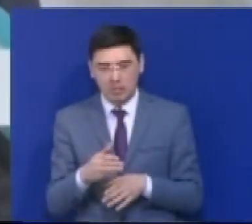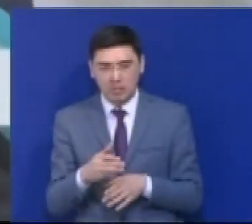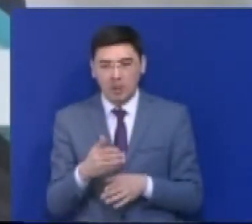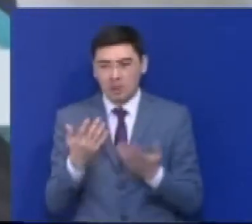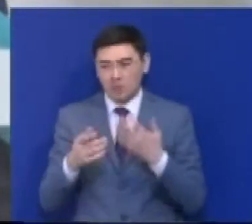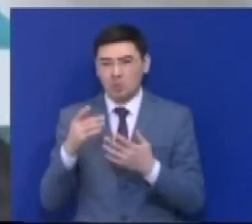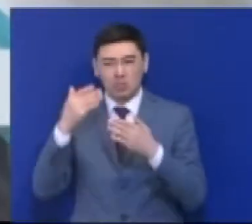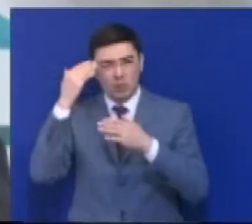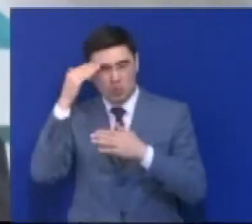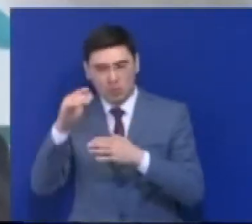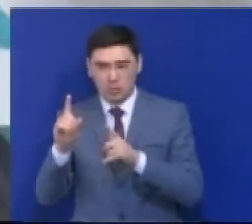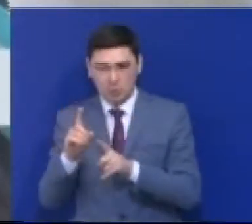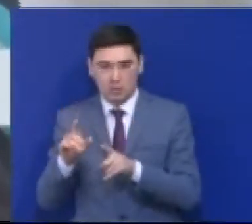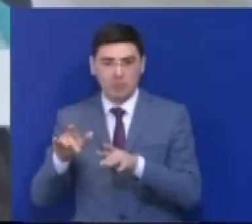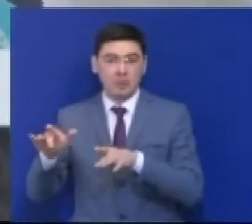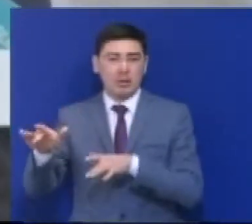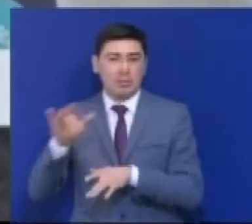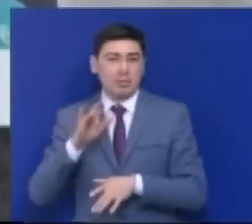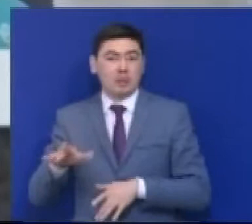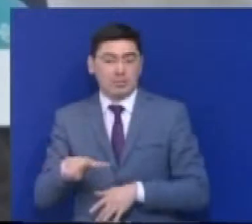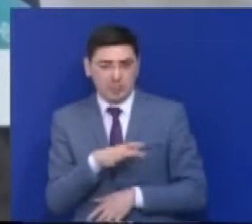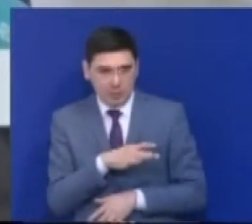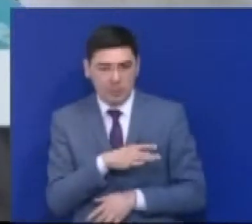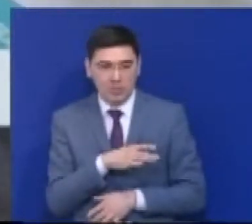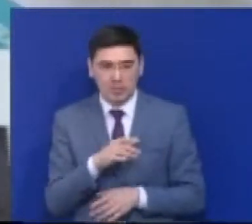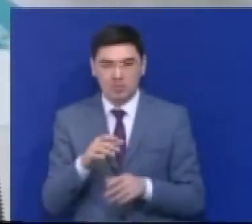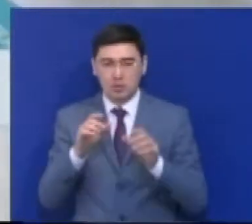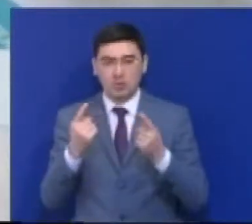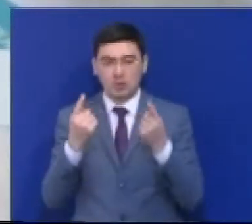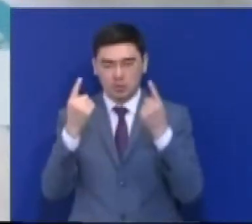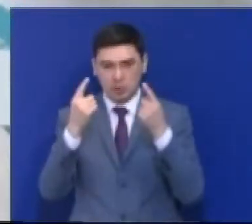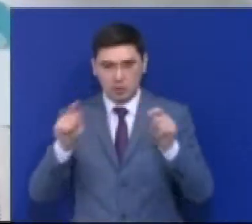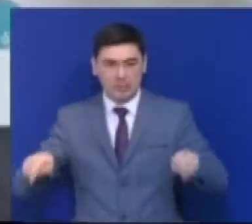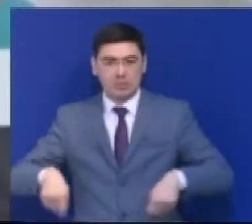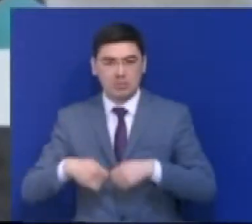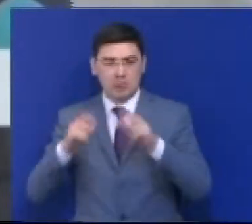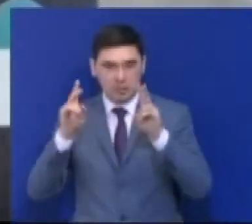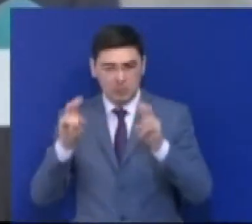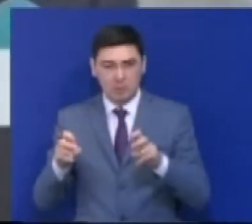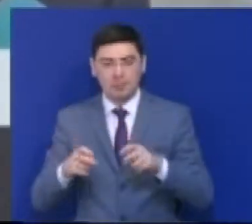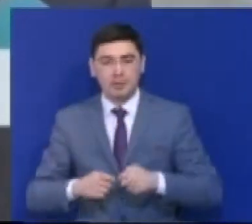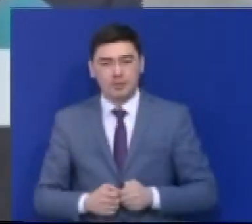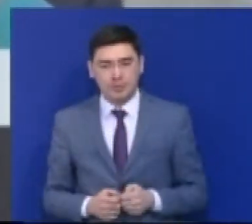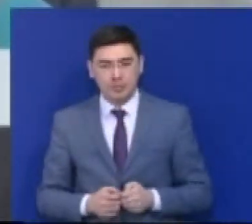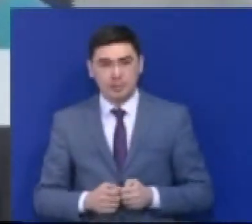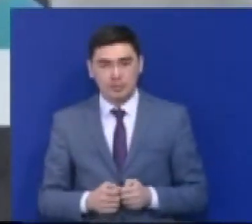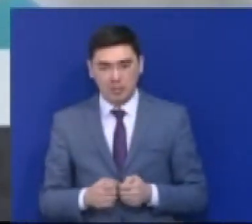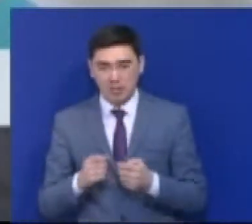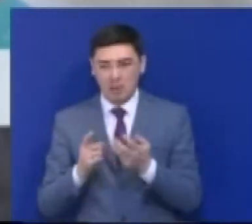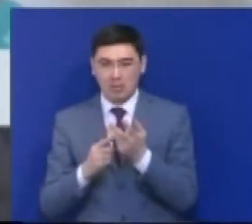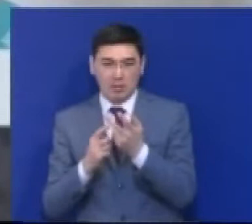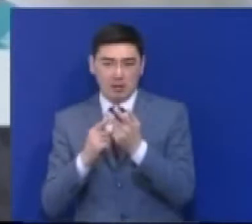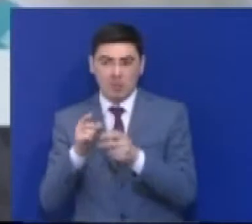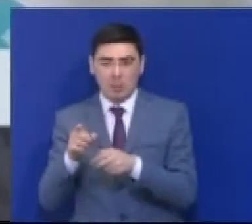өзгенің мүлкін ұрлауға байланысты болса, орта деңгейдегі қылмыс есептеледі. Егер бірнеше рет ұсталса, ауыр қылмысқа жатады. Бірнеше рет қолға